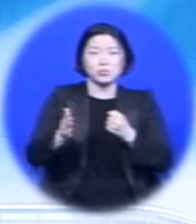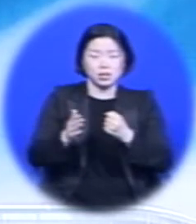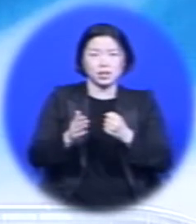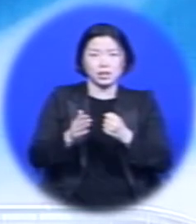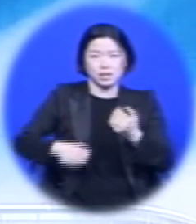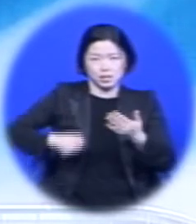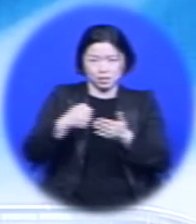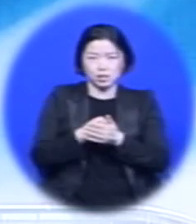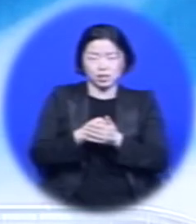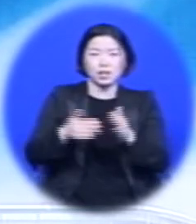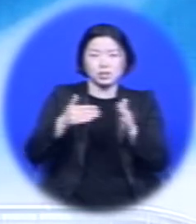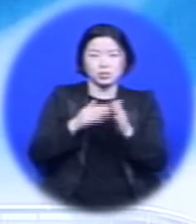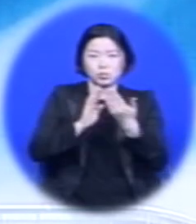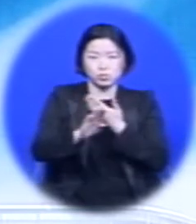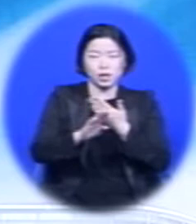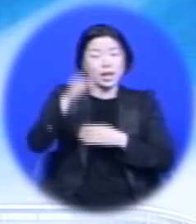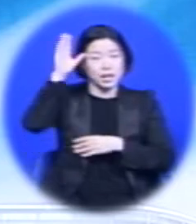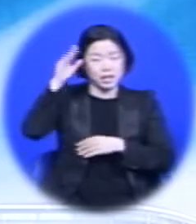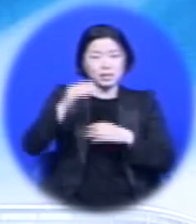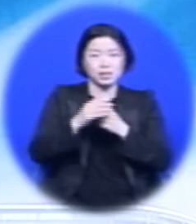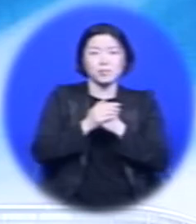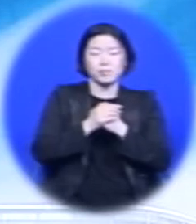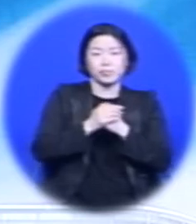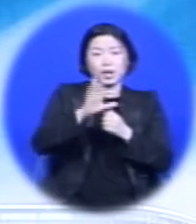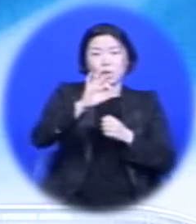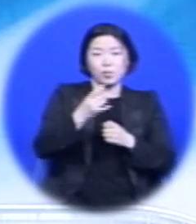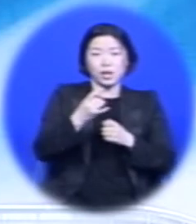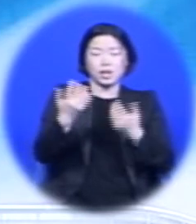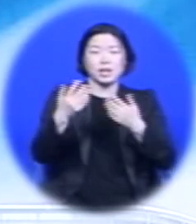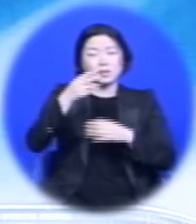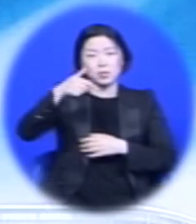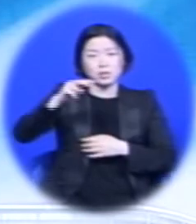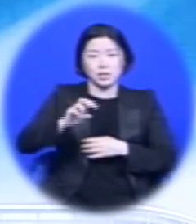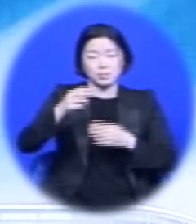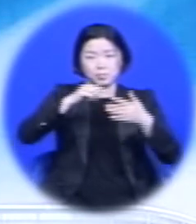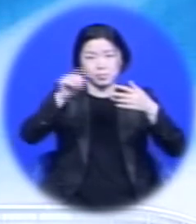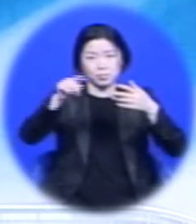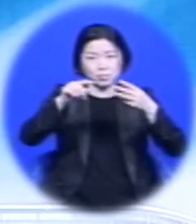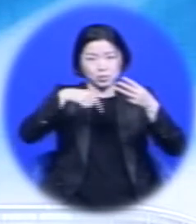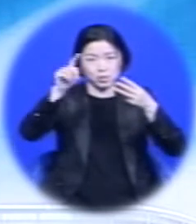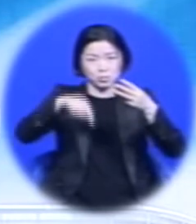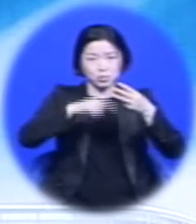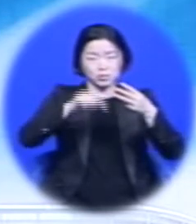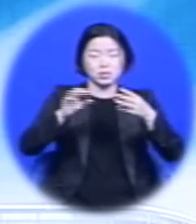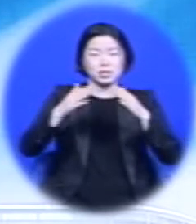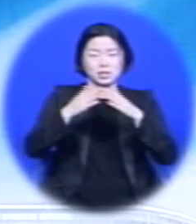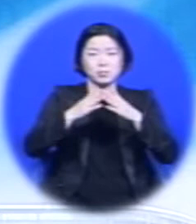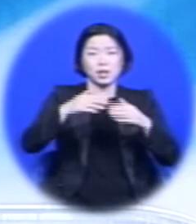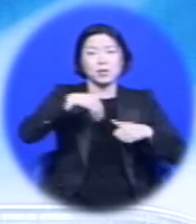그냥 아주 결단을 내려서 개를 외삼촌 집에 보내기로 했습니다. 저희 딸은 굉장히